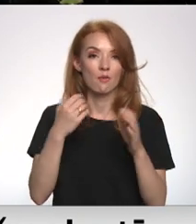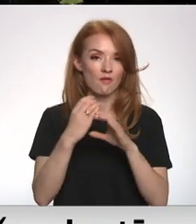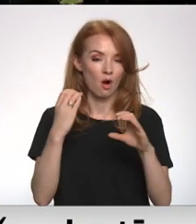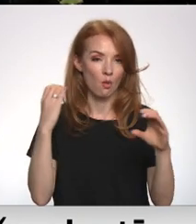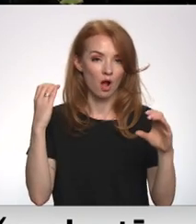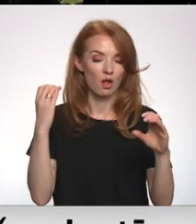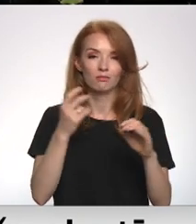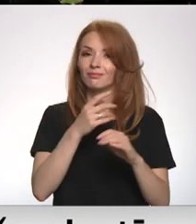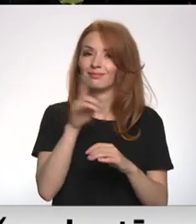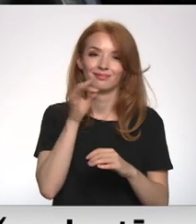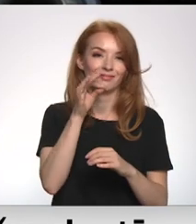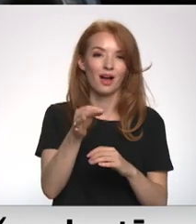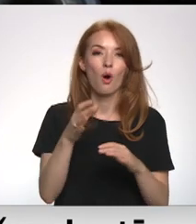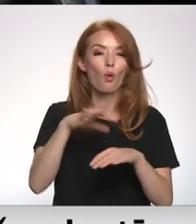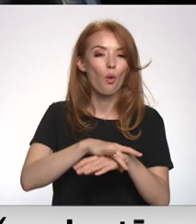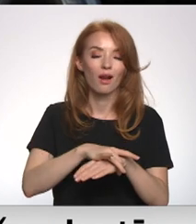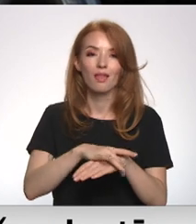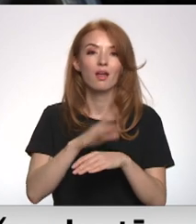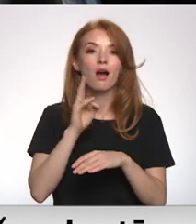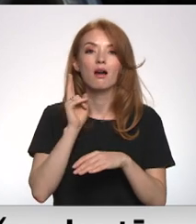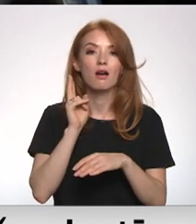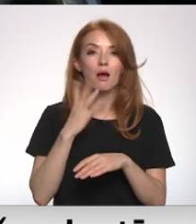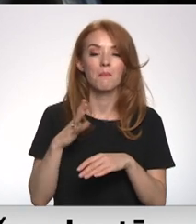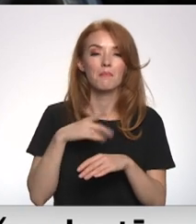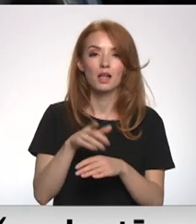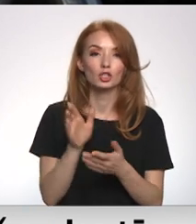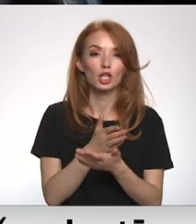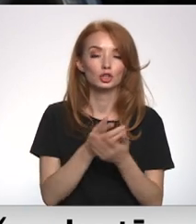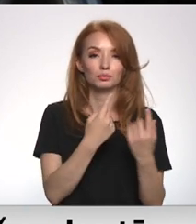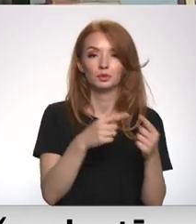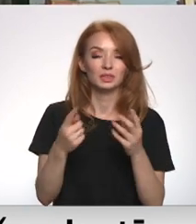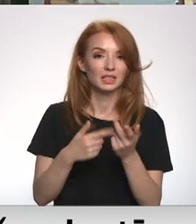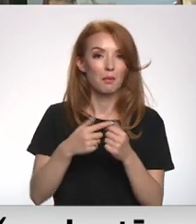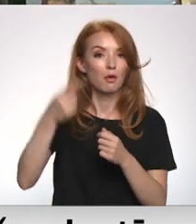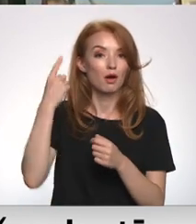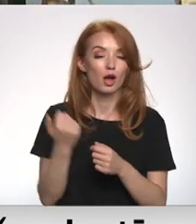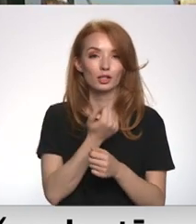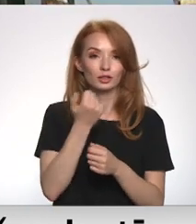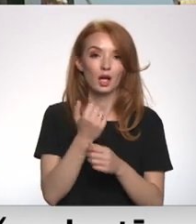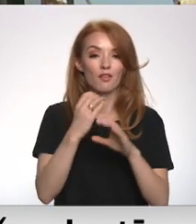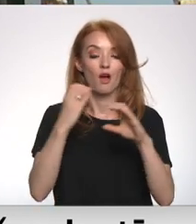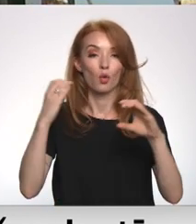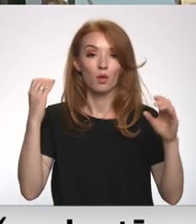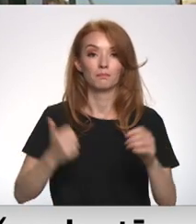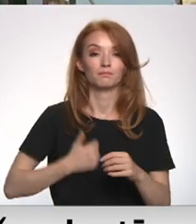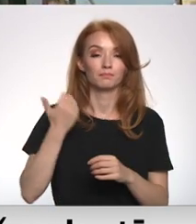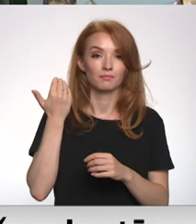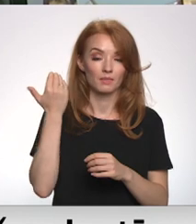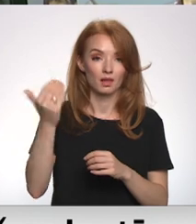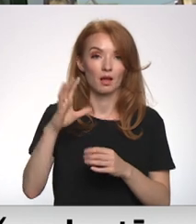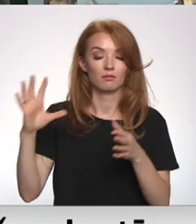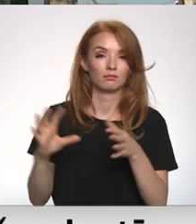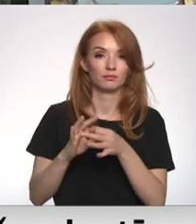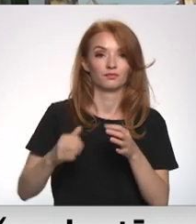vagonus, neatklājot konkrēti, kā šis skaits atšķiras no iepriekšējiem gadiem. Graudu vagoni pieder Latvijas dzelzceļa meitas